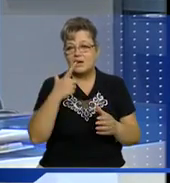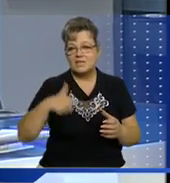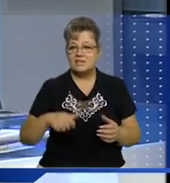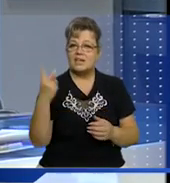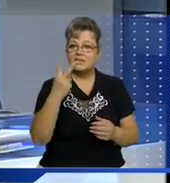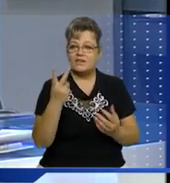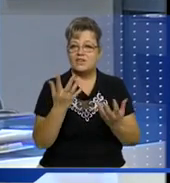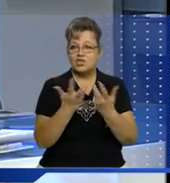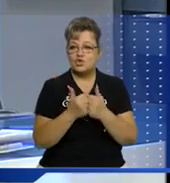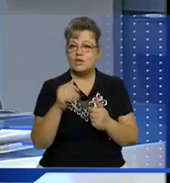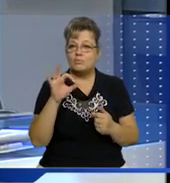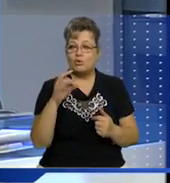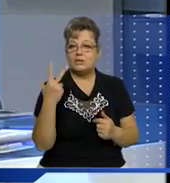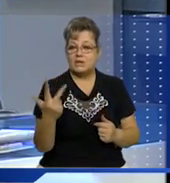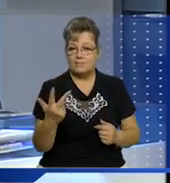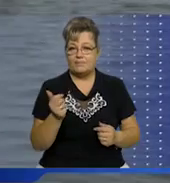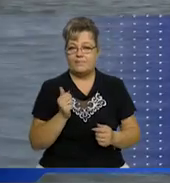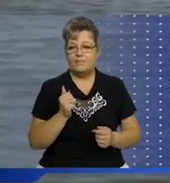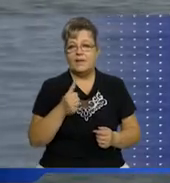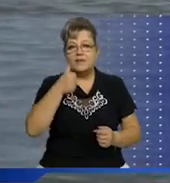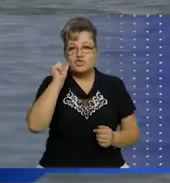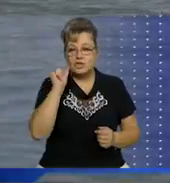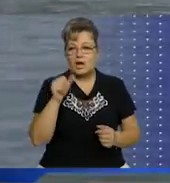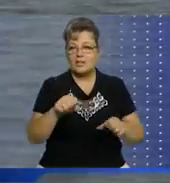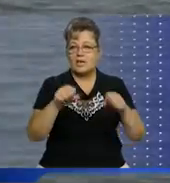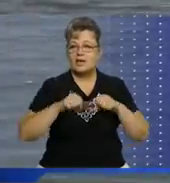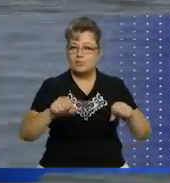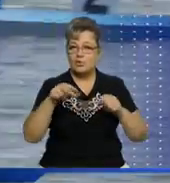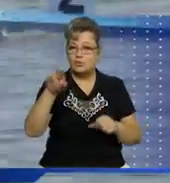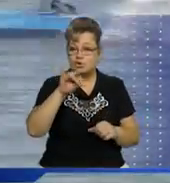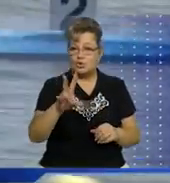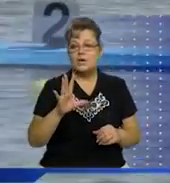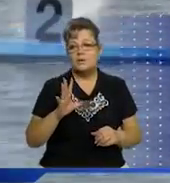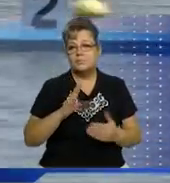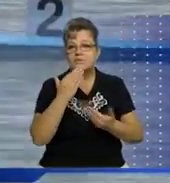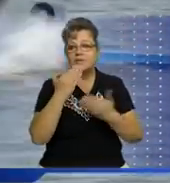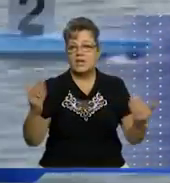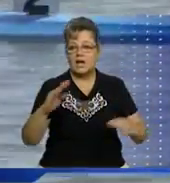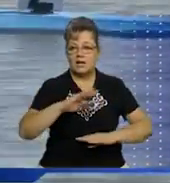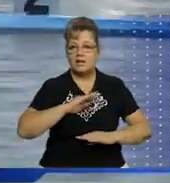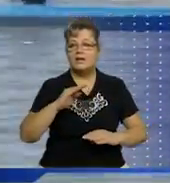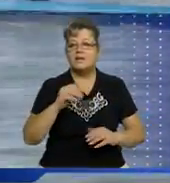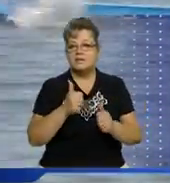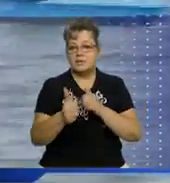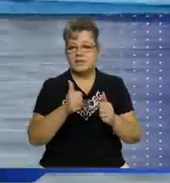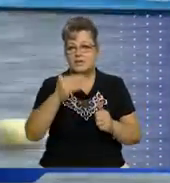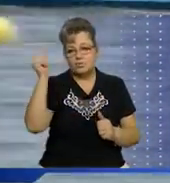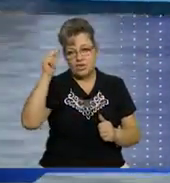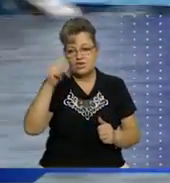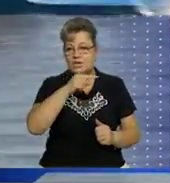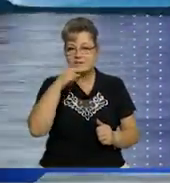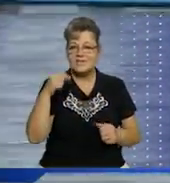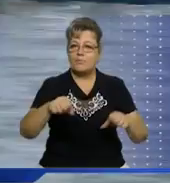коллективом «Краснодар-2» со счетом 0-3. Вчера на гребном канале «Дон» стартовал финальный этап 7-й летней